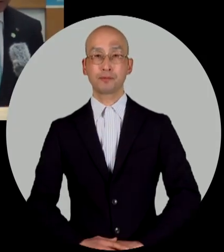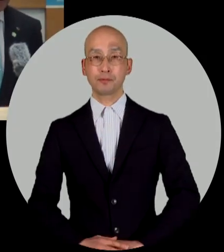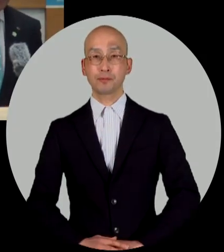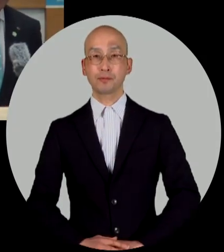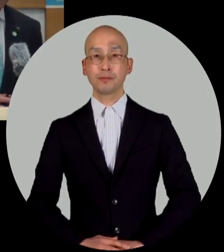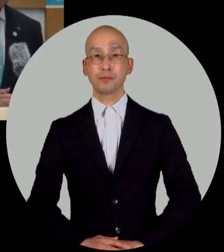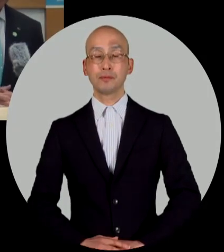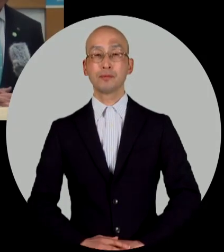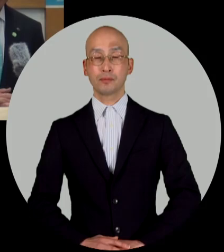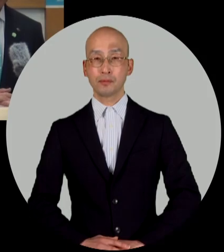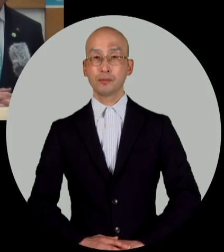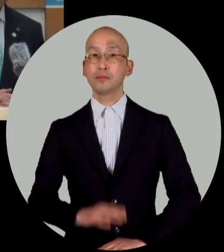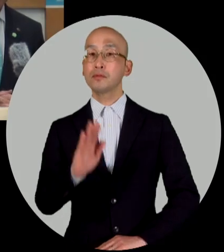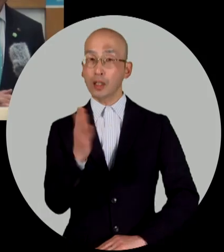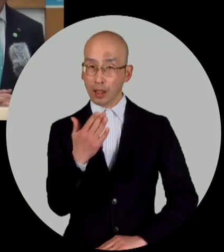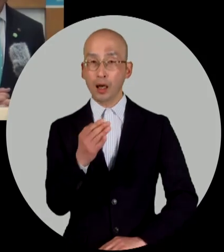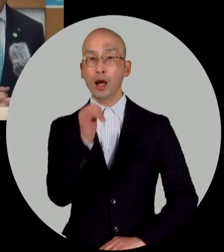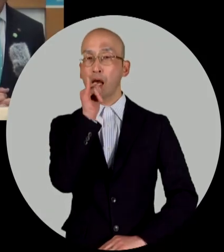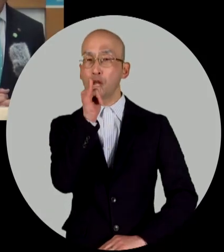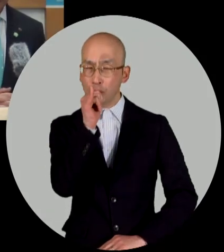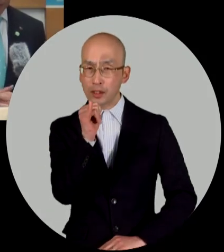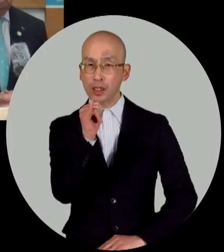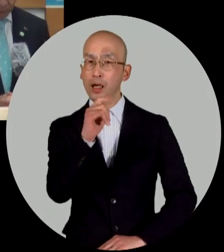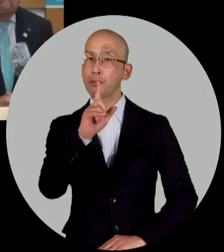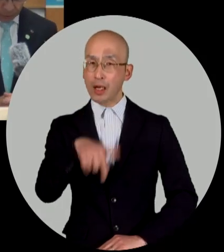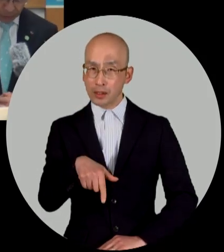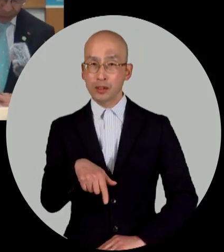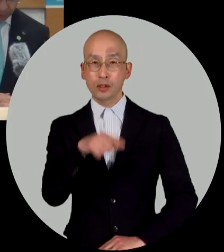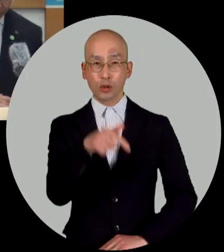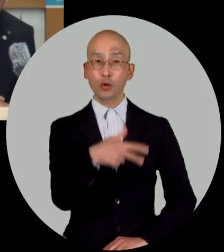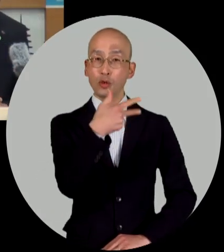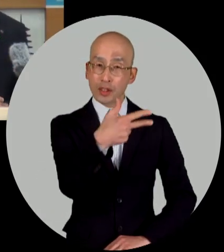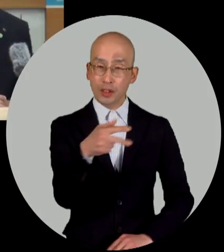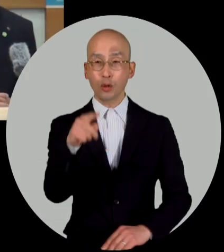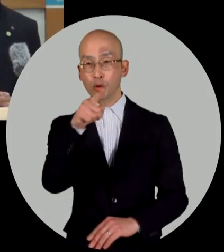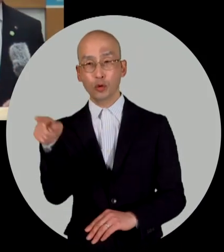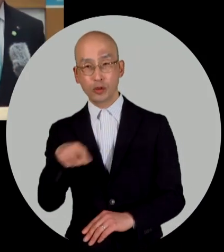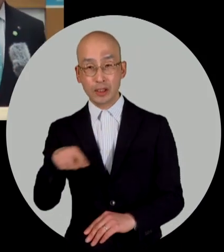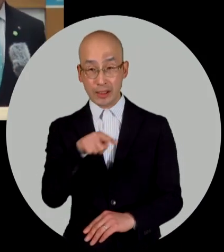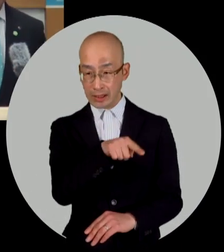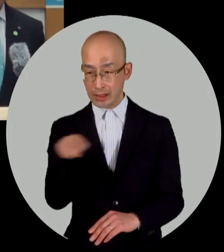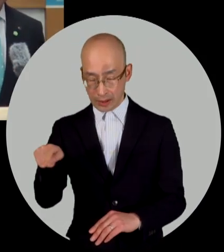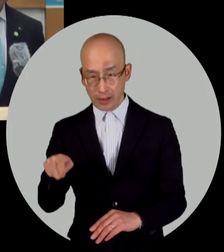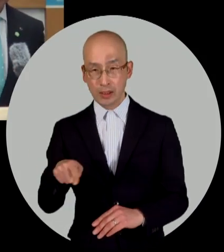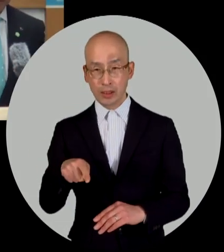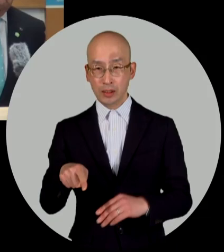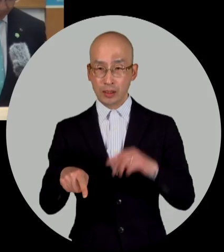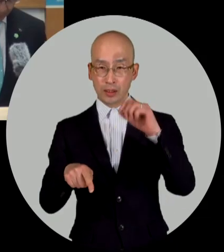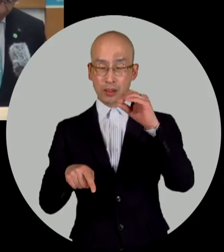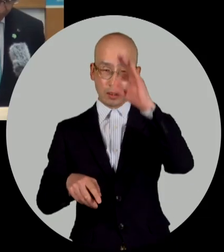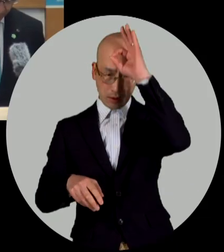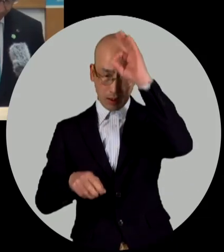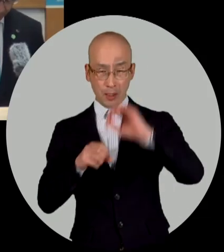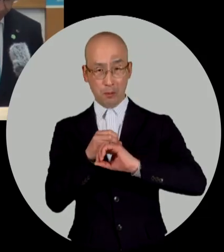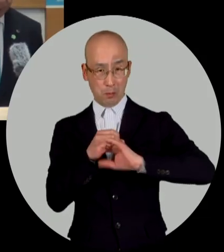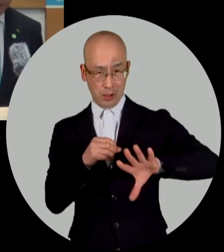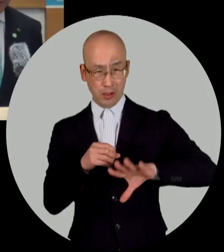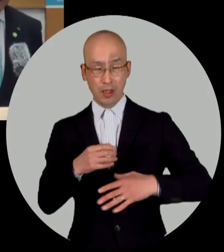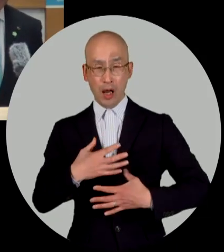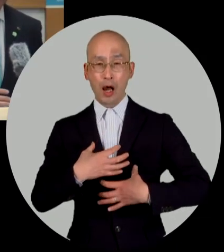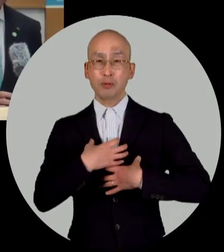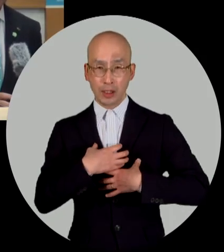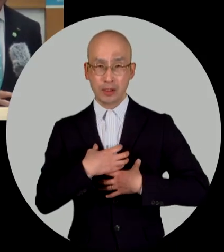ております。ただインフルエンザの方は京都市とお得に地域で警報の状況が続いております